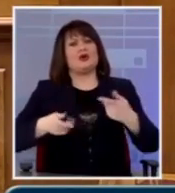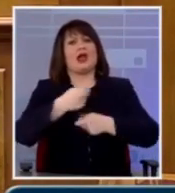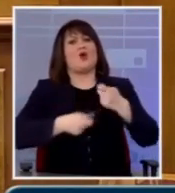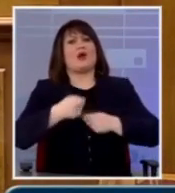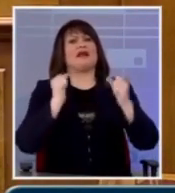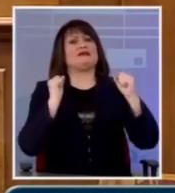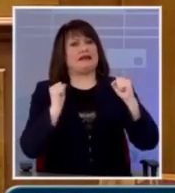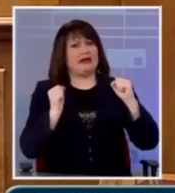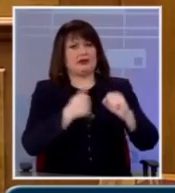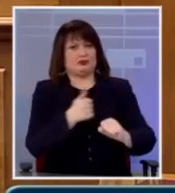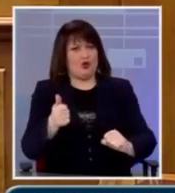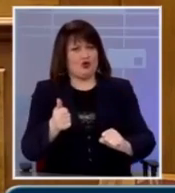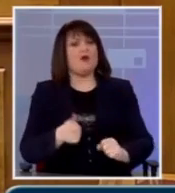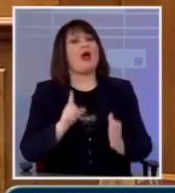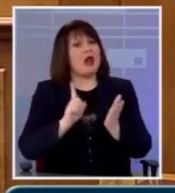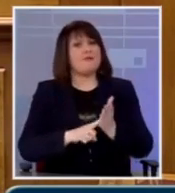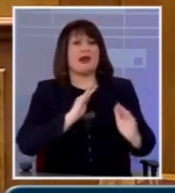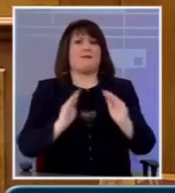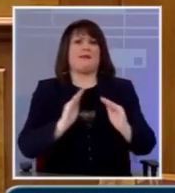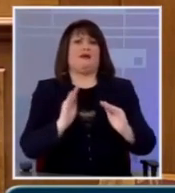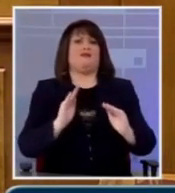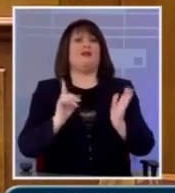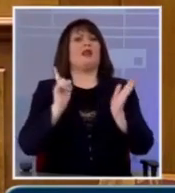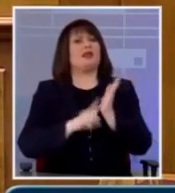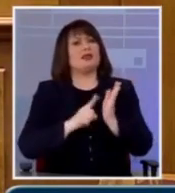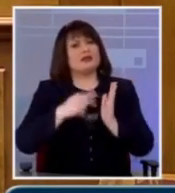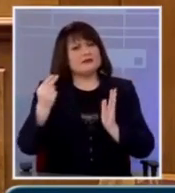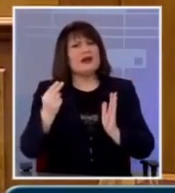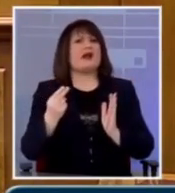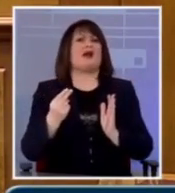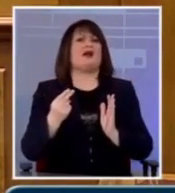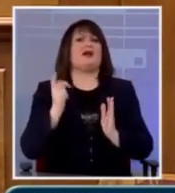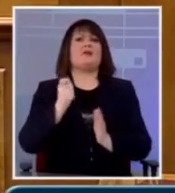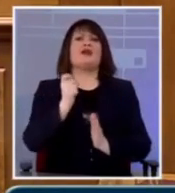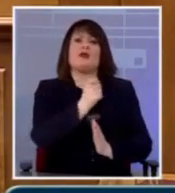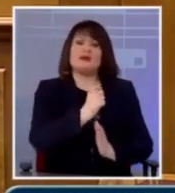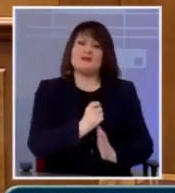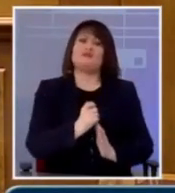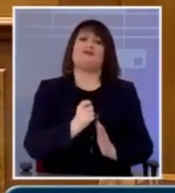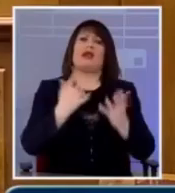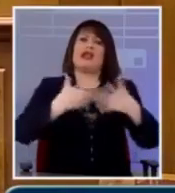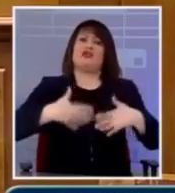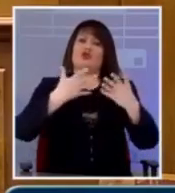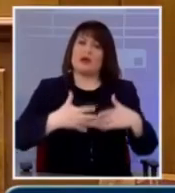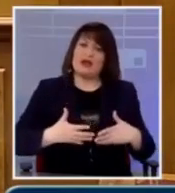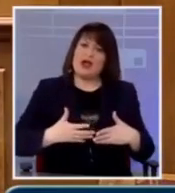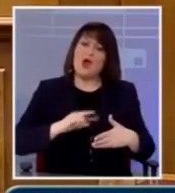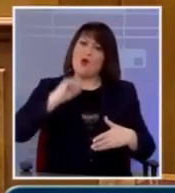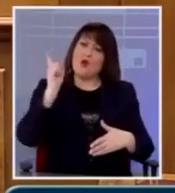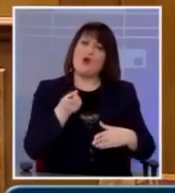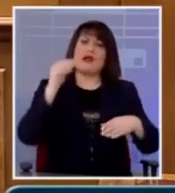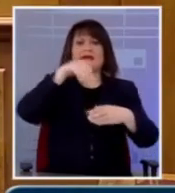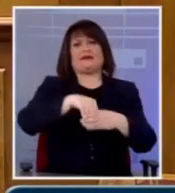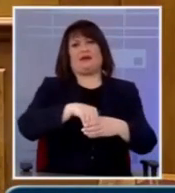υγείας, αλλά για να διασφαλίζει θεσμικά, χρηματοδοτικά και λειτουργικά την ισότιμη παροχή αξιόπιστης